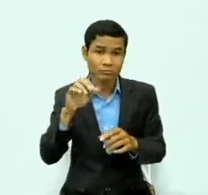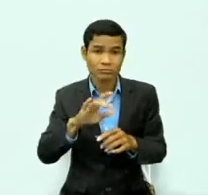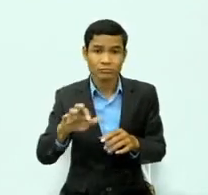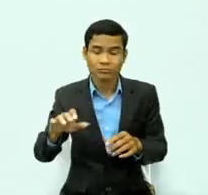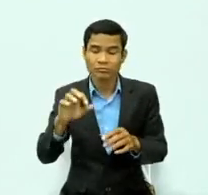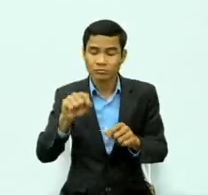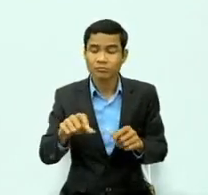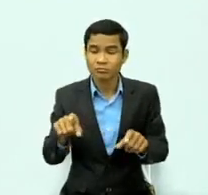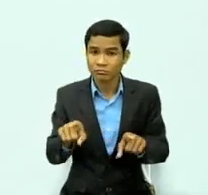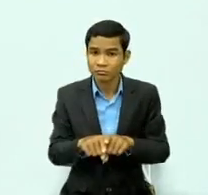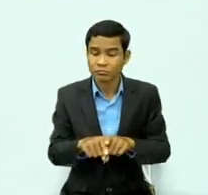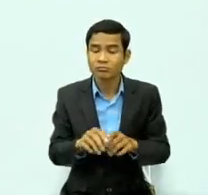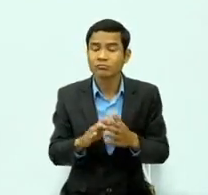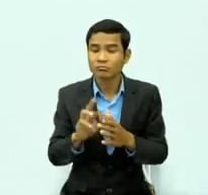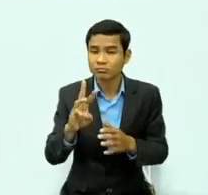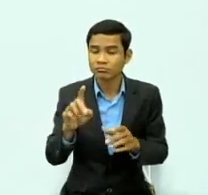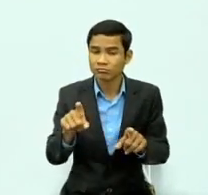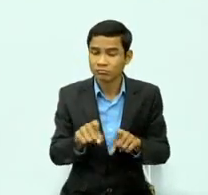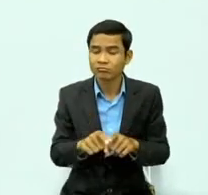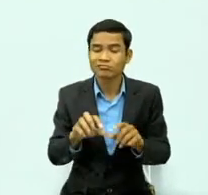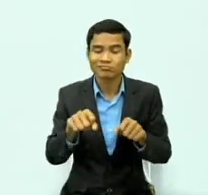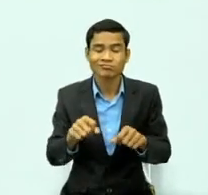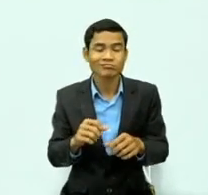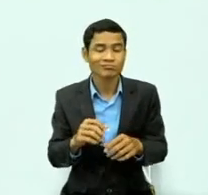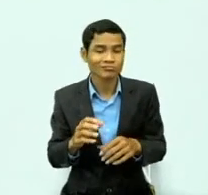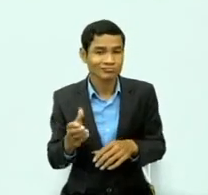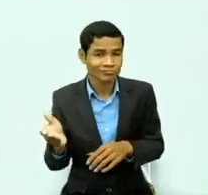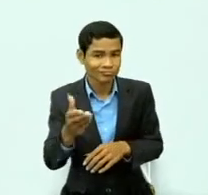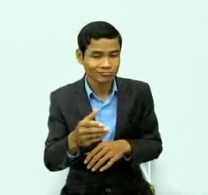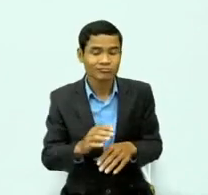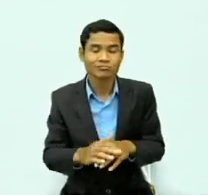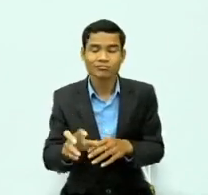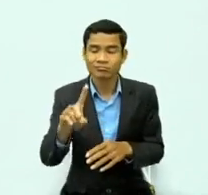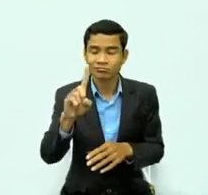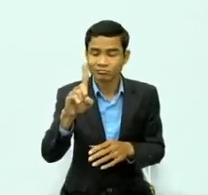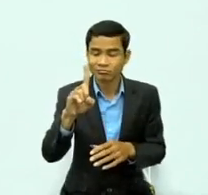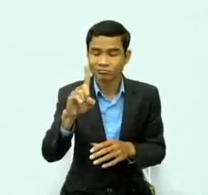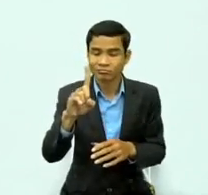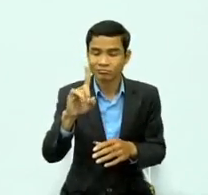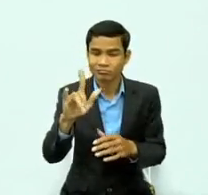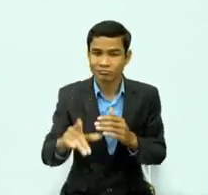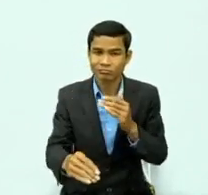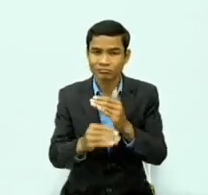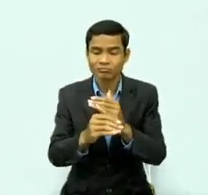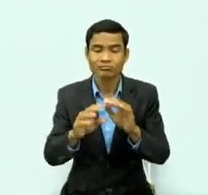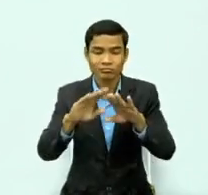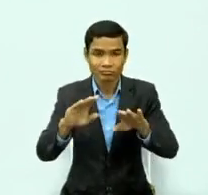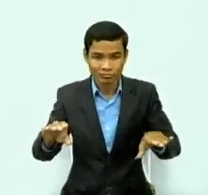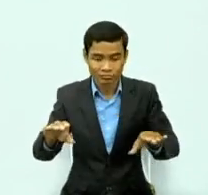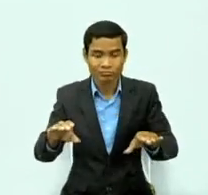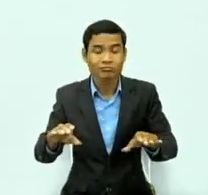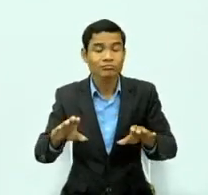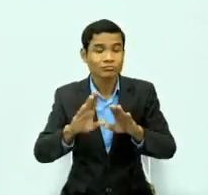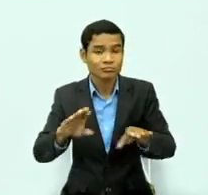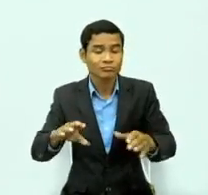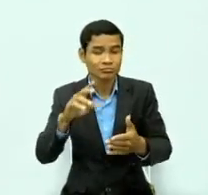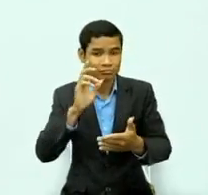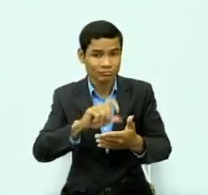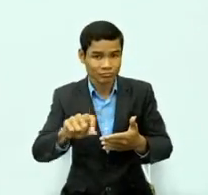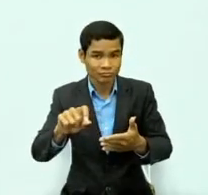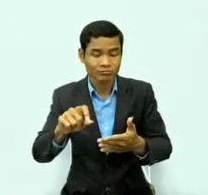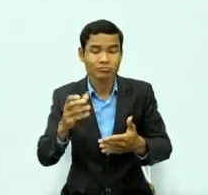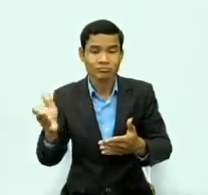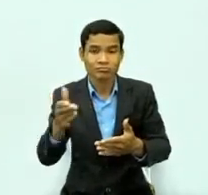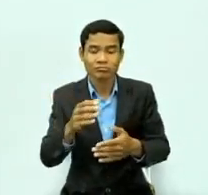ធ្វើដូចអក្សរកដែរកូនណាចាហើយមួយទៀតអ្នកគ្រូឲ្យកូនកូនសរសេរ